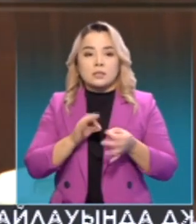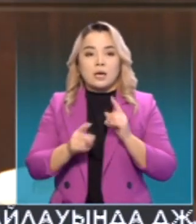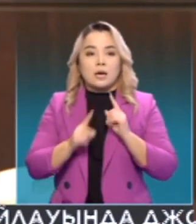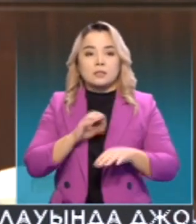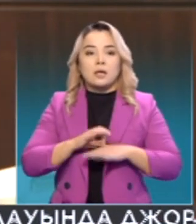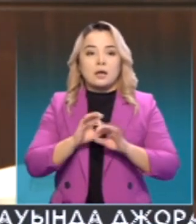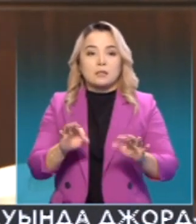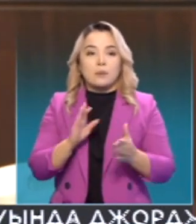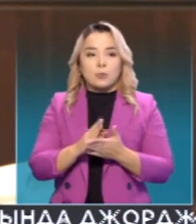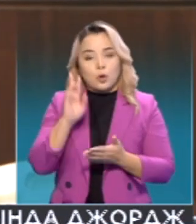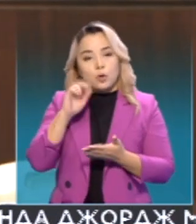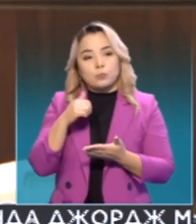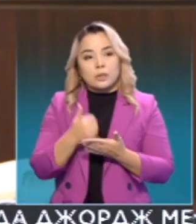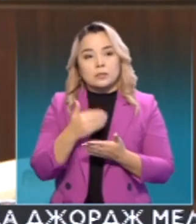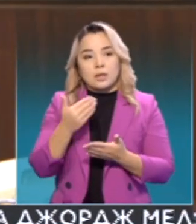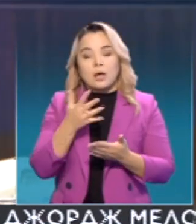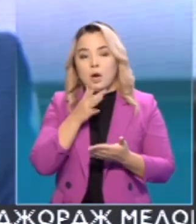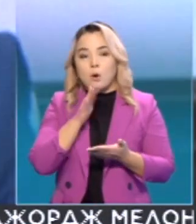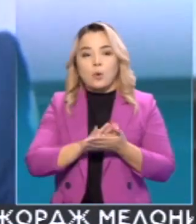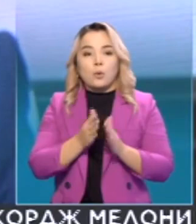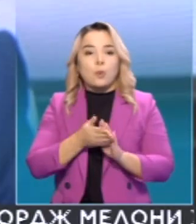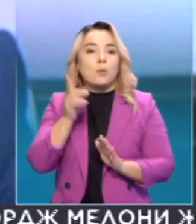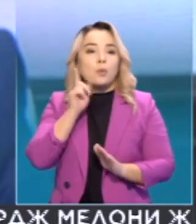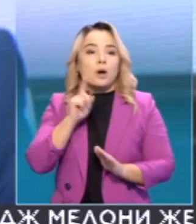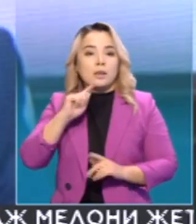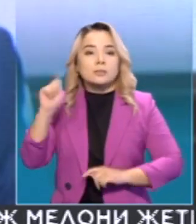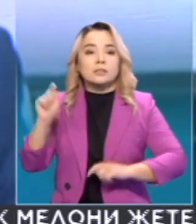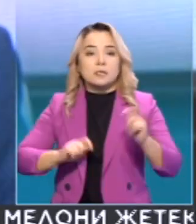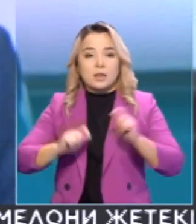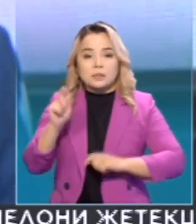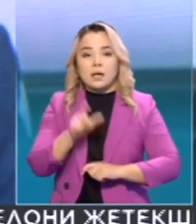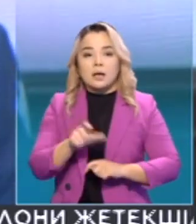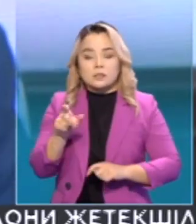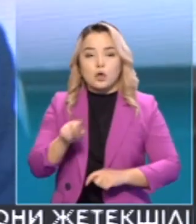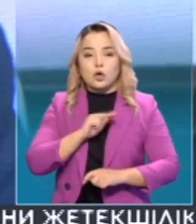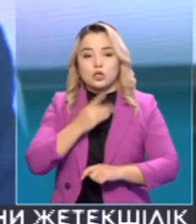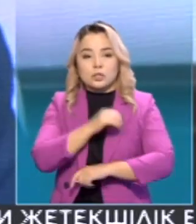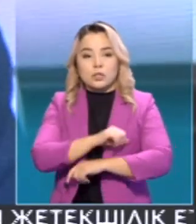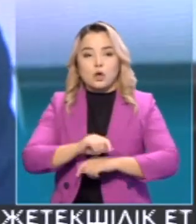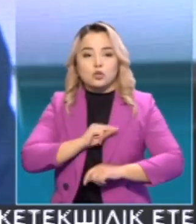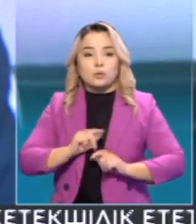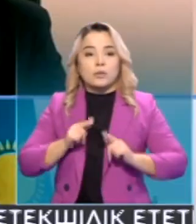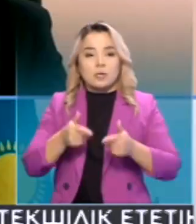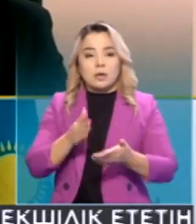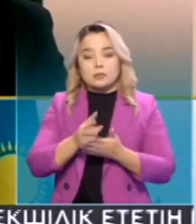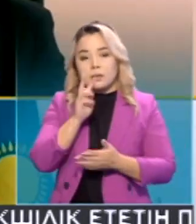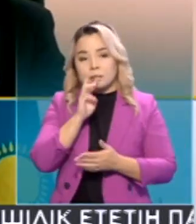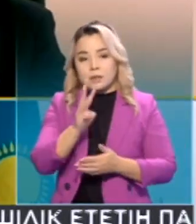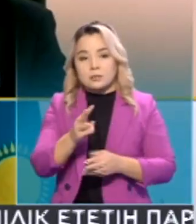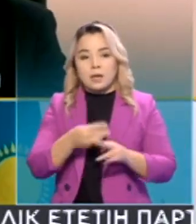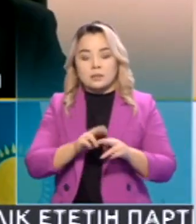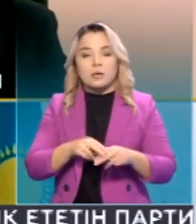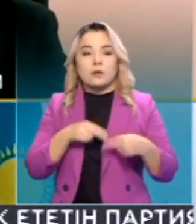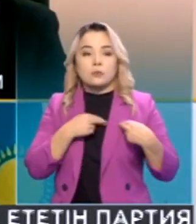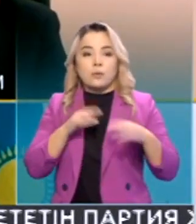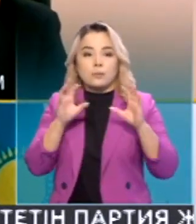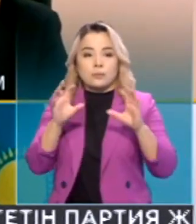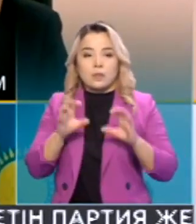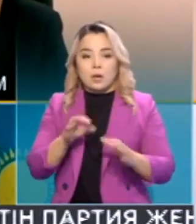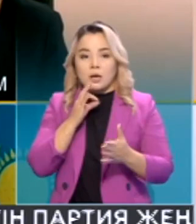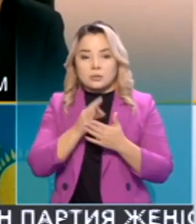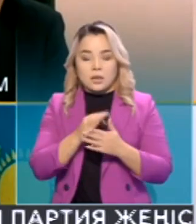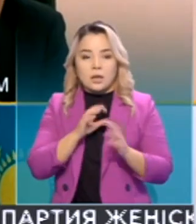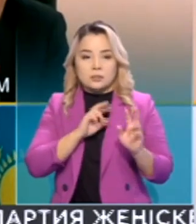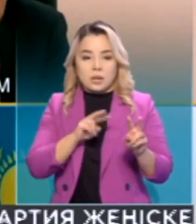кеңесте айтты. Үкімет басшысы уақытша келген шетел азаматтарын жұмысқа орналастыру кезінде еңбек заңнамасының сақталуын